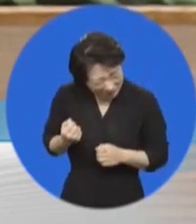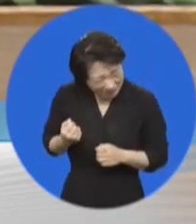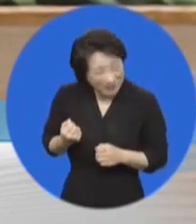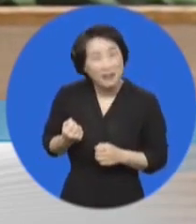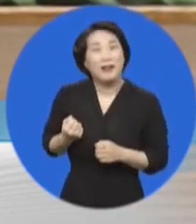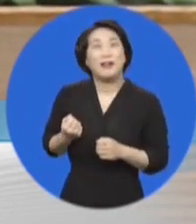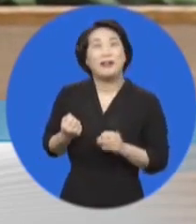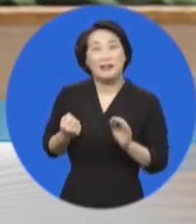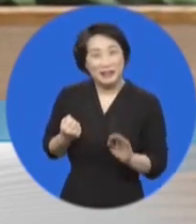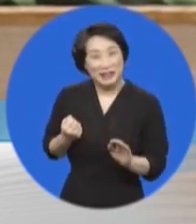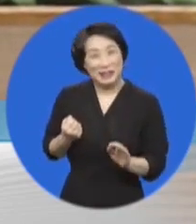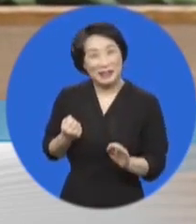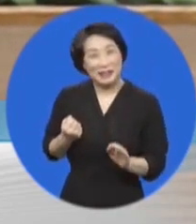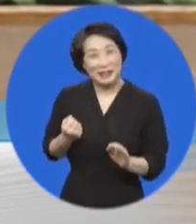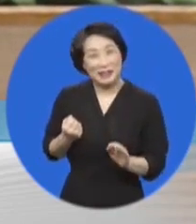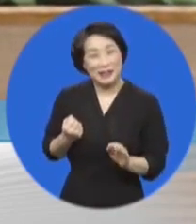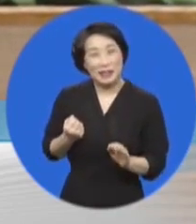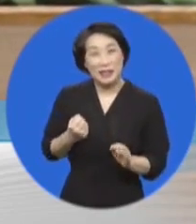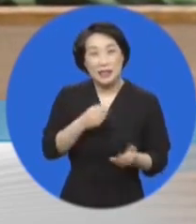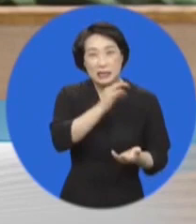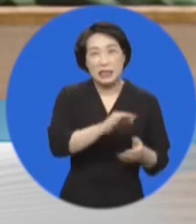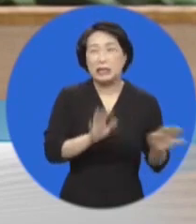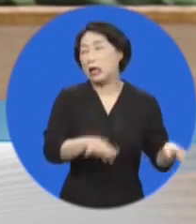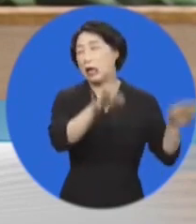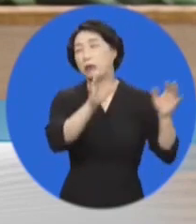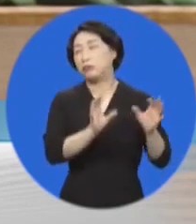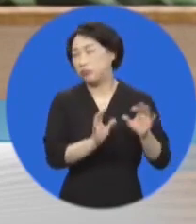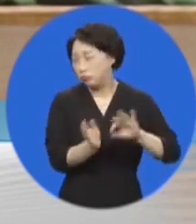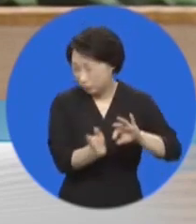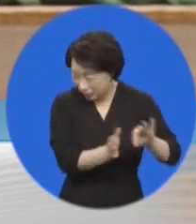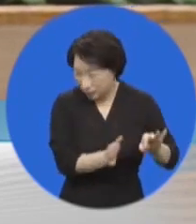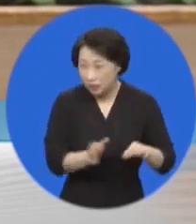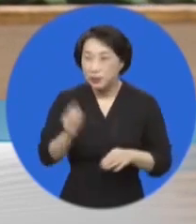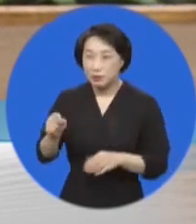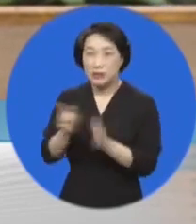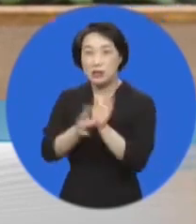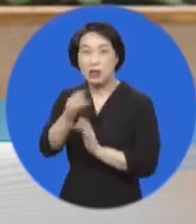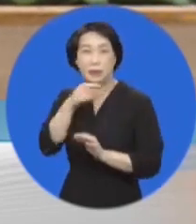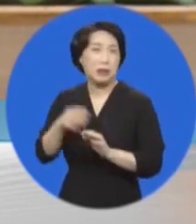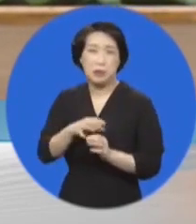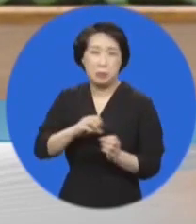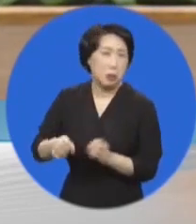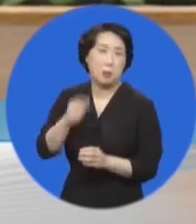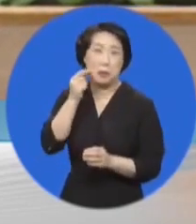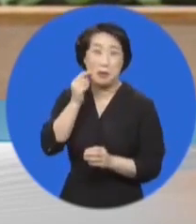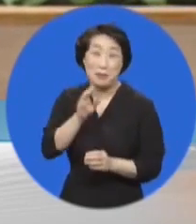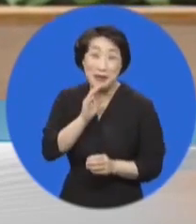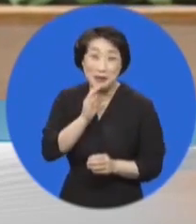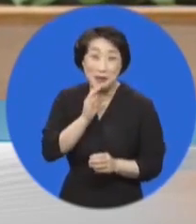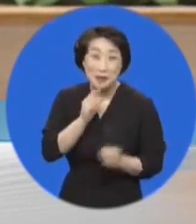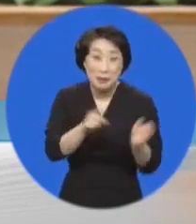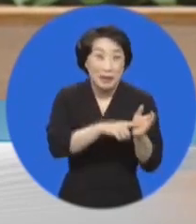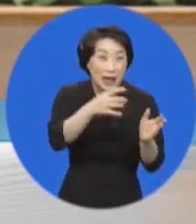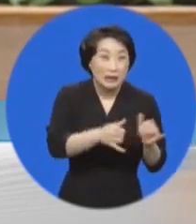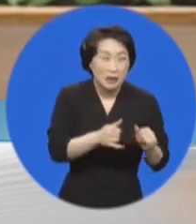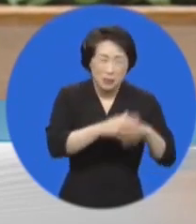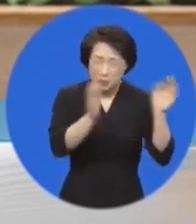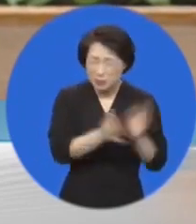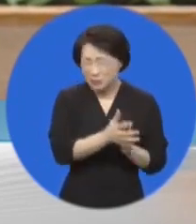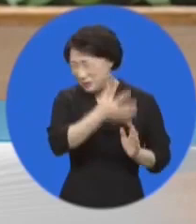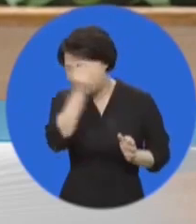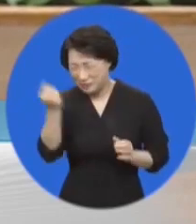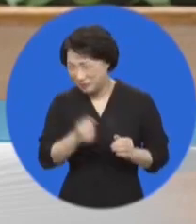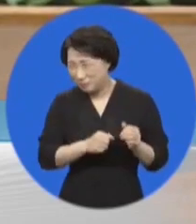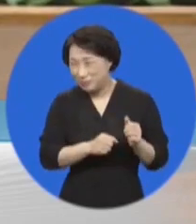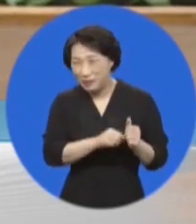붙잡고, 예, 재산 다 날아가도 이것만은 못 놔. 세상 사람이 다 버려도